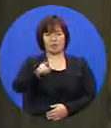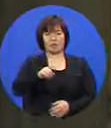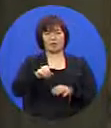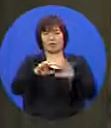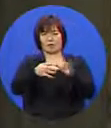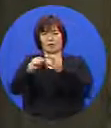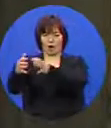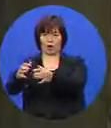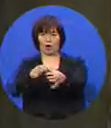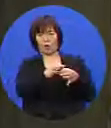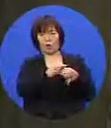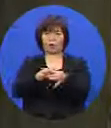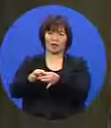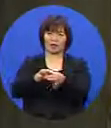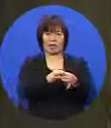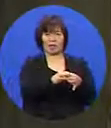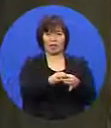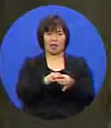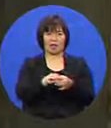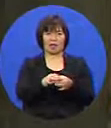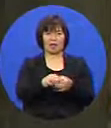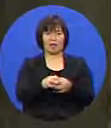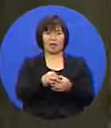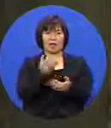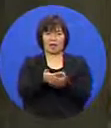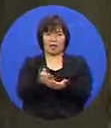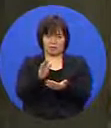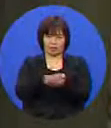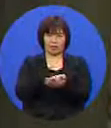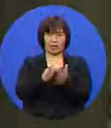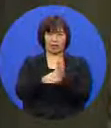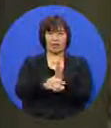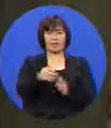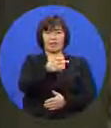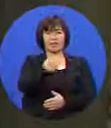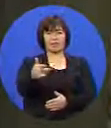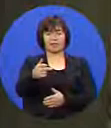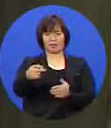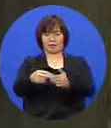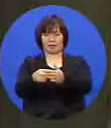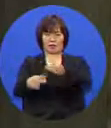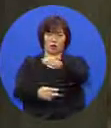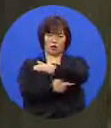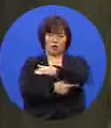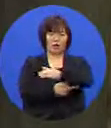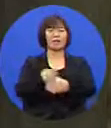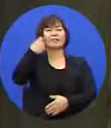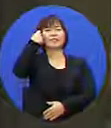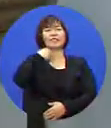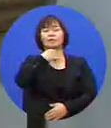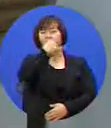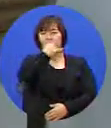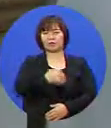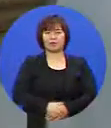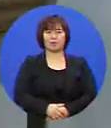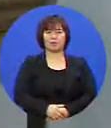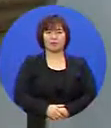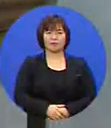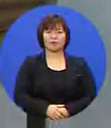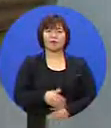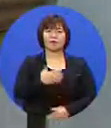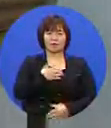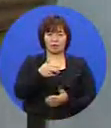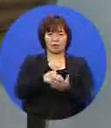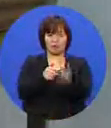양국 관계의 개선에 큰 교량 역할을 하는 것 같습니다. 네,